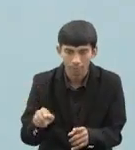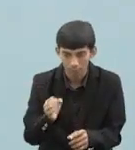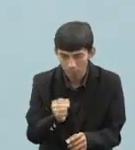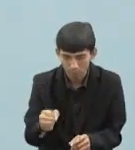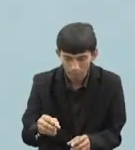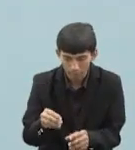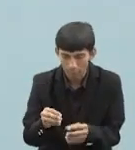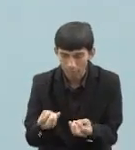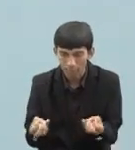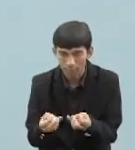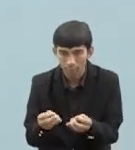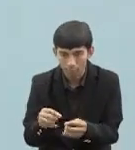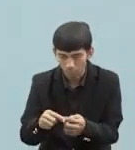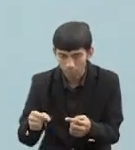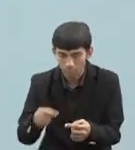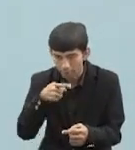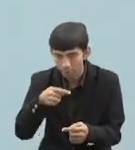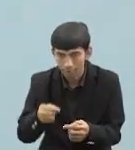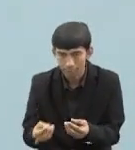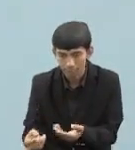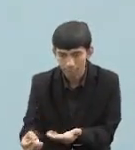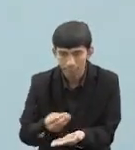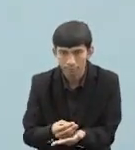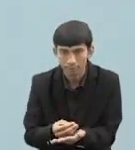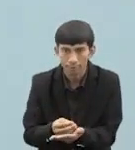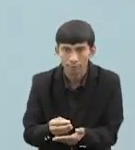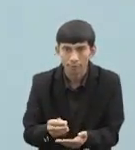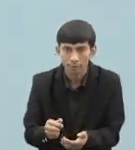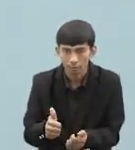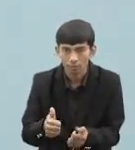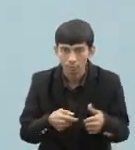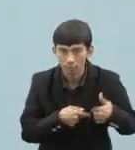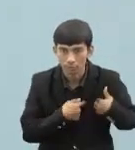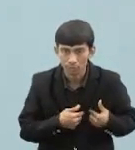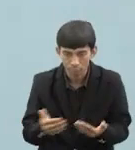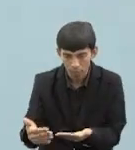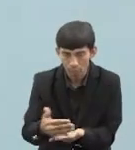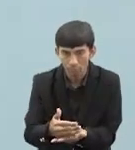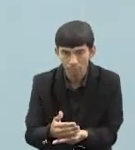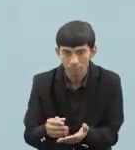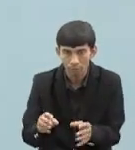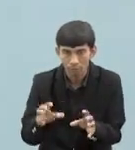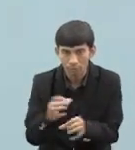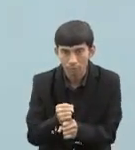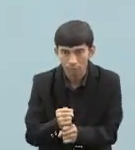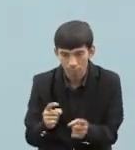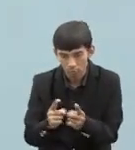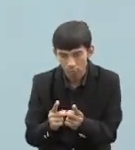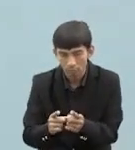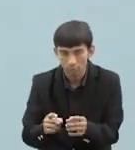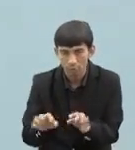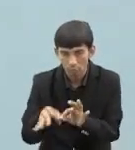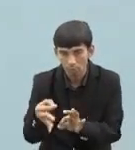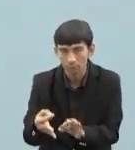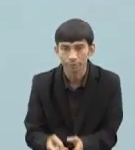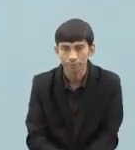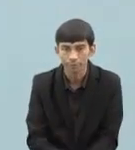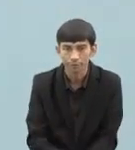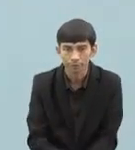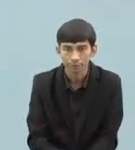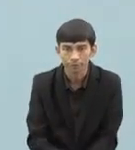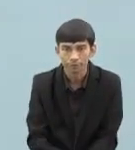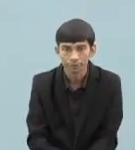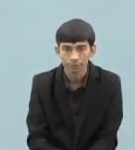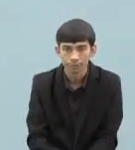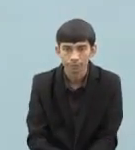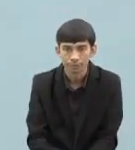bì. Bọc đam sơ bốt là ngô sẵn đáy. Bắt đo phá là ổ ai cóp chật đà. Bỏ mốt phá tốc sạch cà ná. Chụp chung cử xa rôm rộ